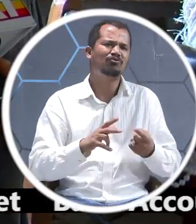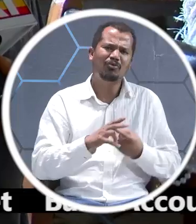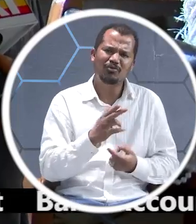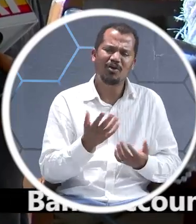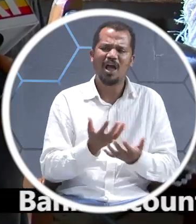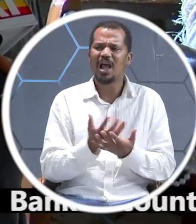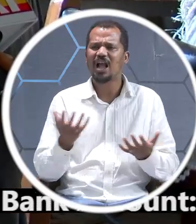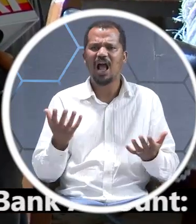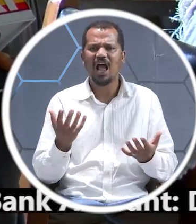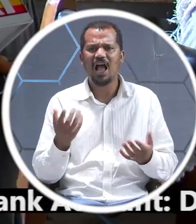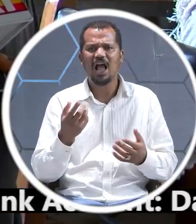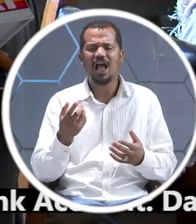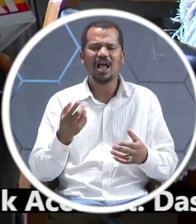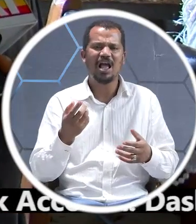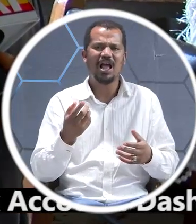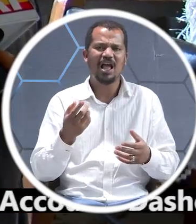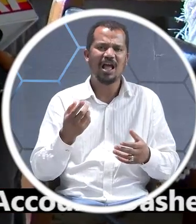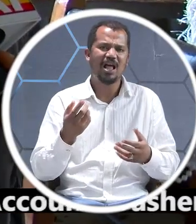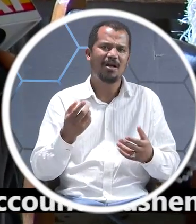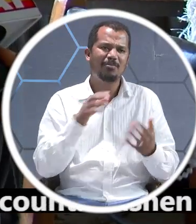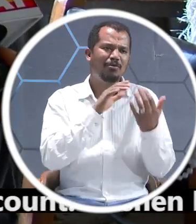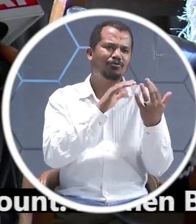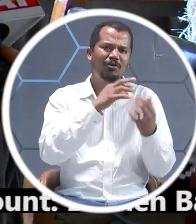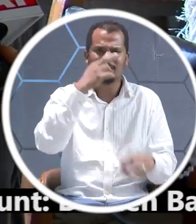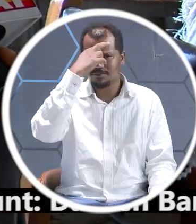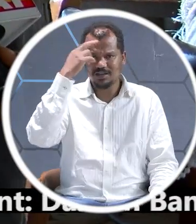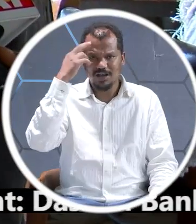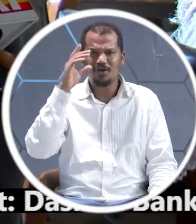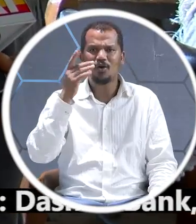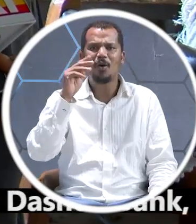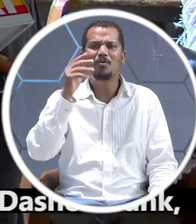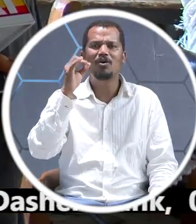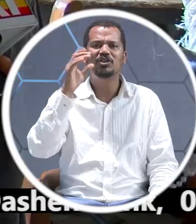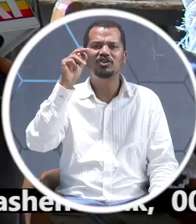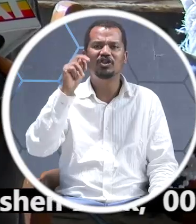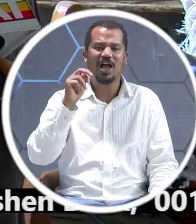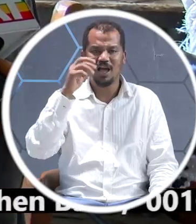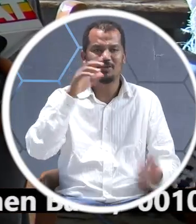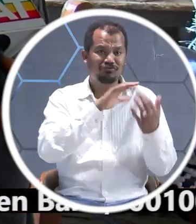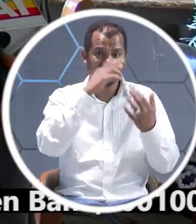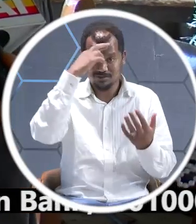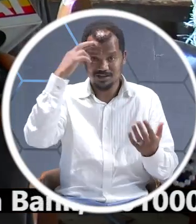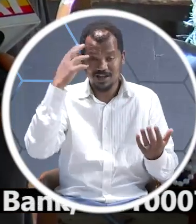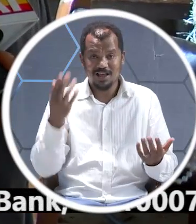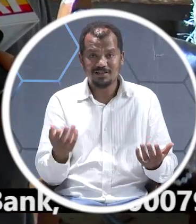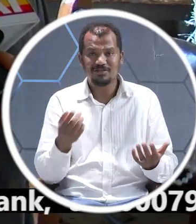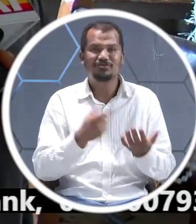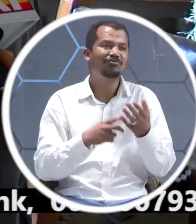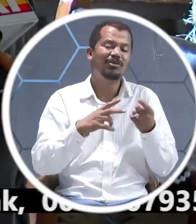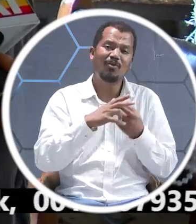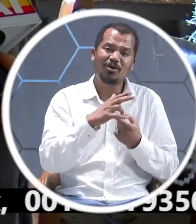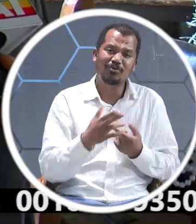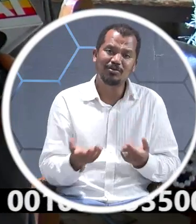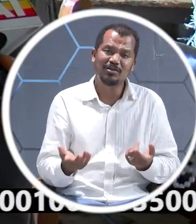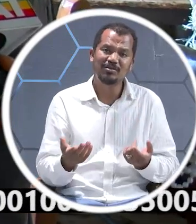آقارتو، طریقه بات آمیم گویی یا انتنی بات اورنات گوته به کمبلچا و منامنیم مت آمین رده بدن، اصول